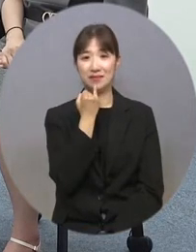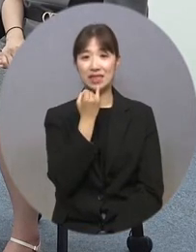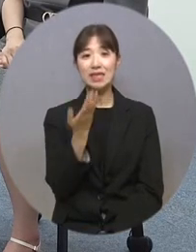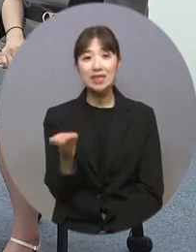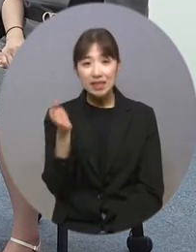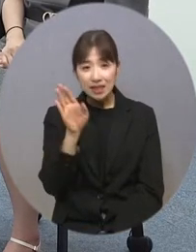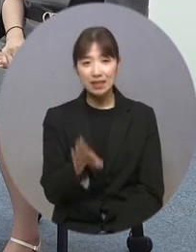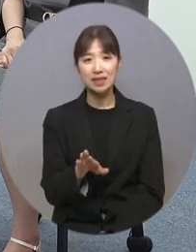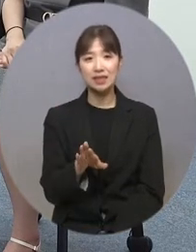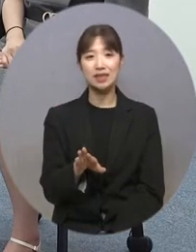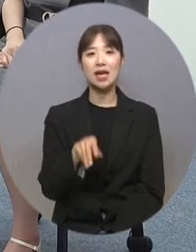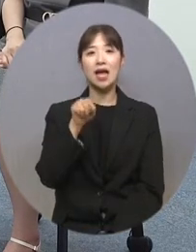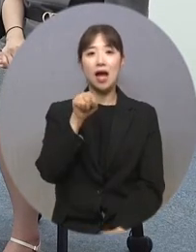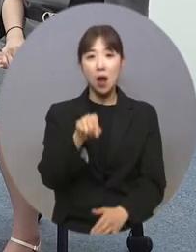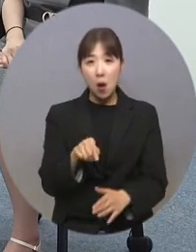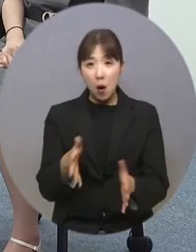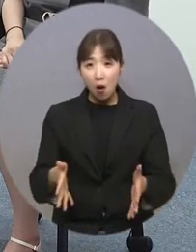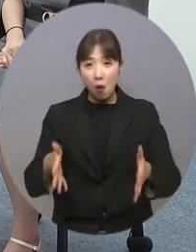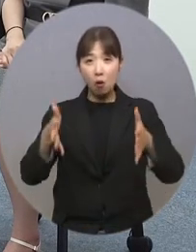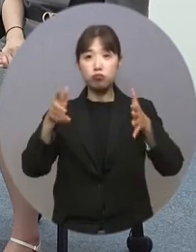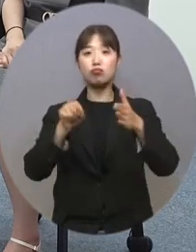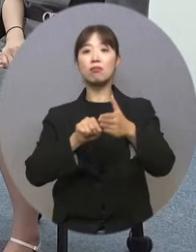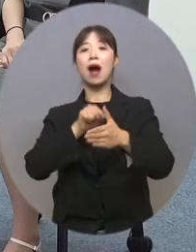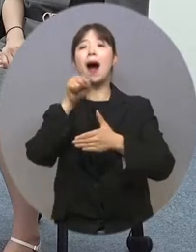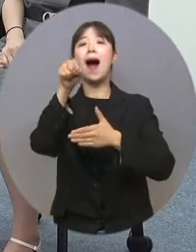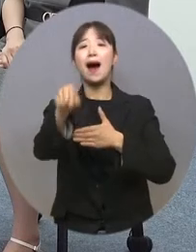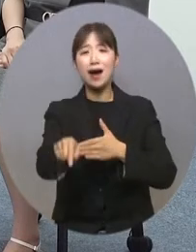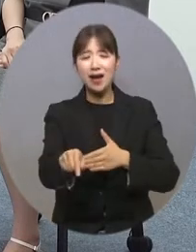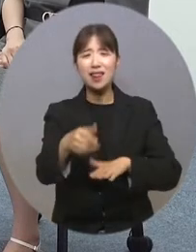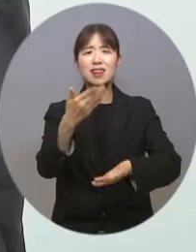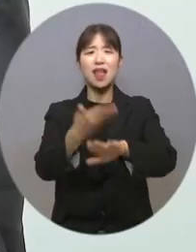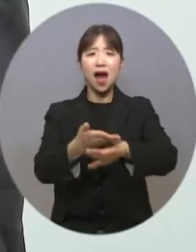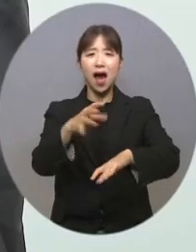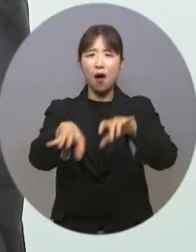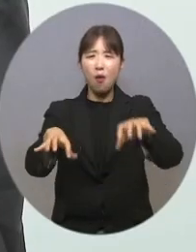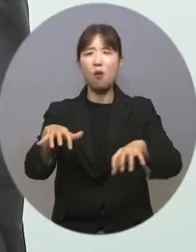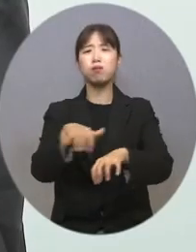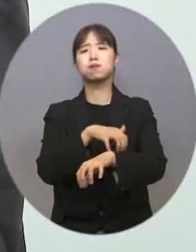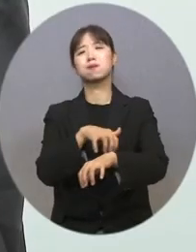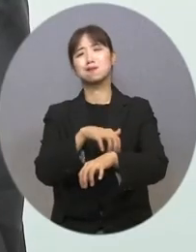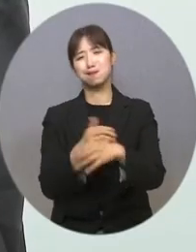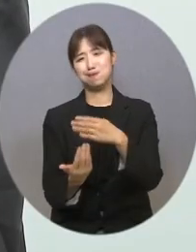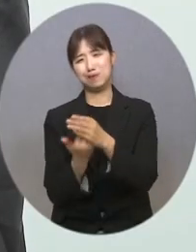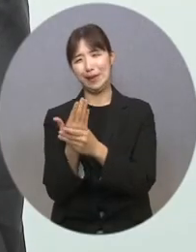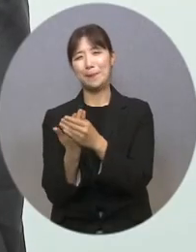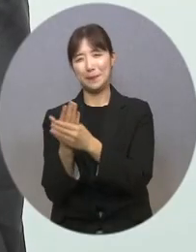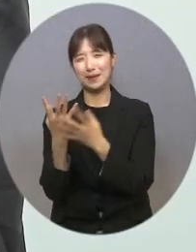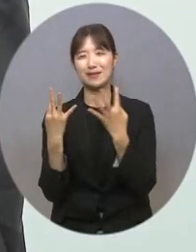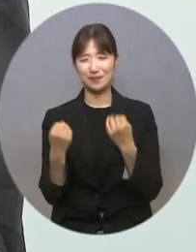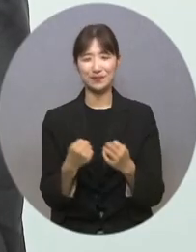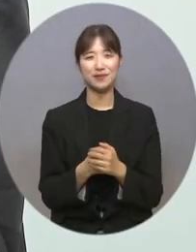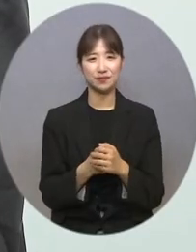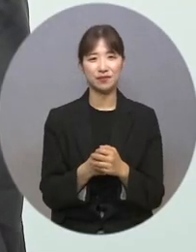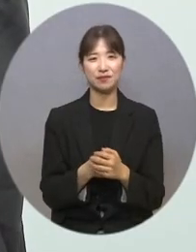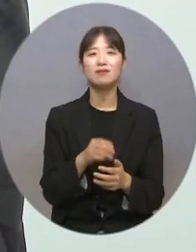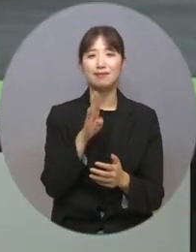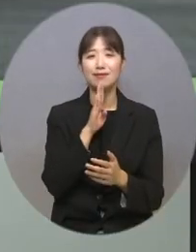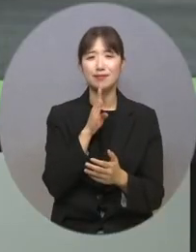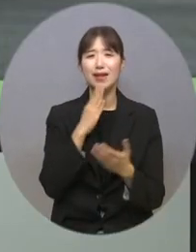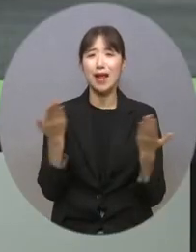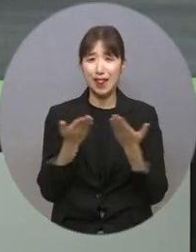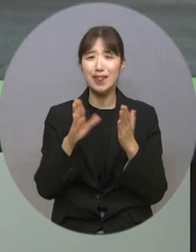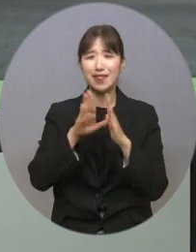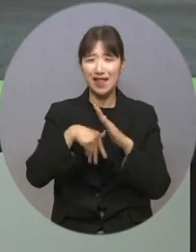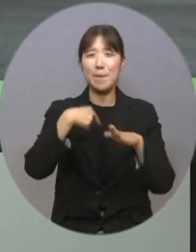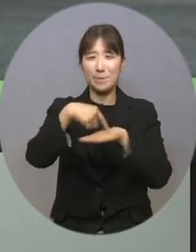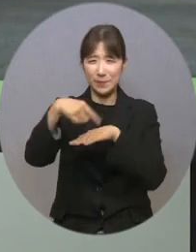이 밖을 나가면 은 또 거기서 또 불편이 조금 시간이 있는 것 같아요 그렇죠 이제 뭐 업무 자로 나 가지는